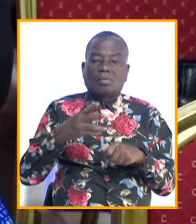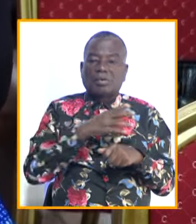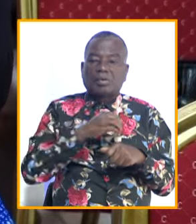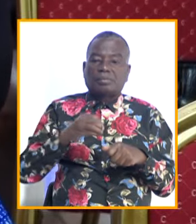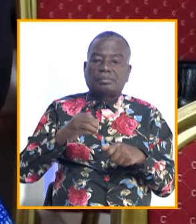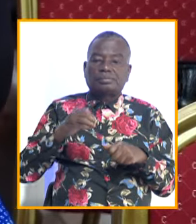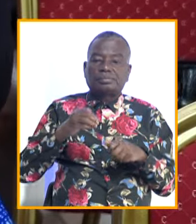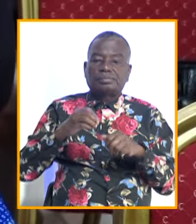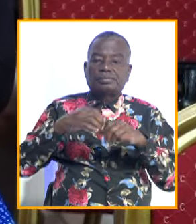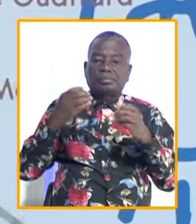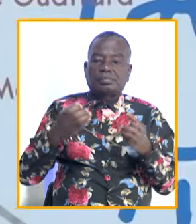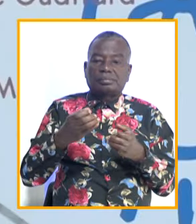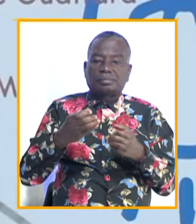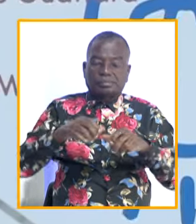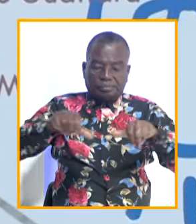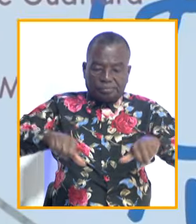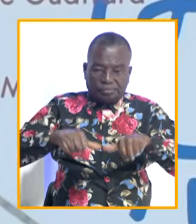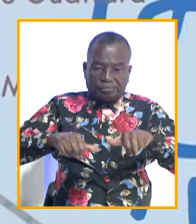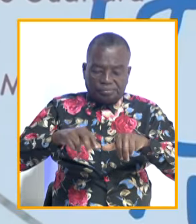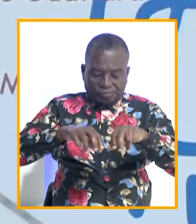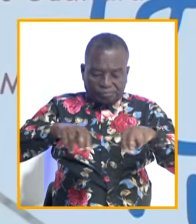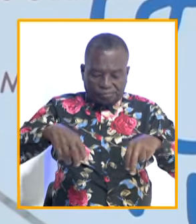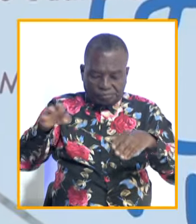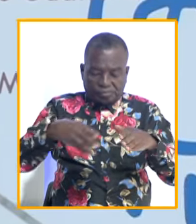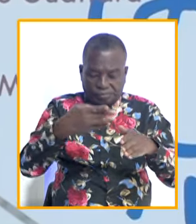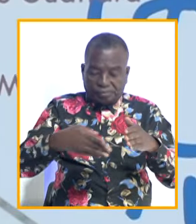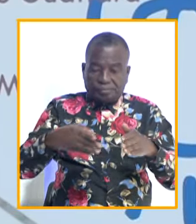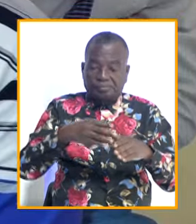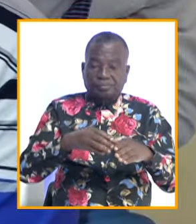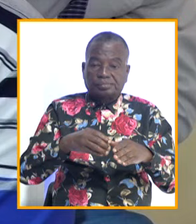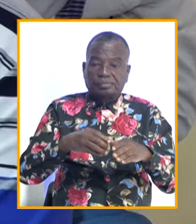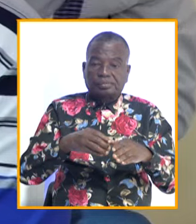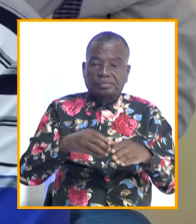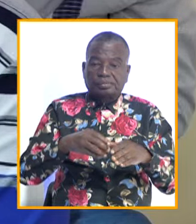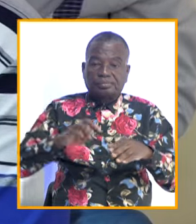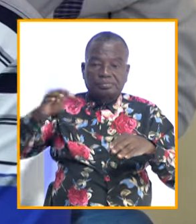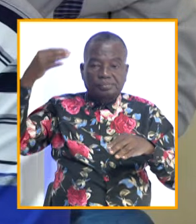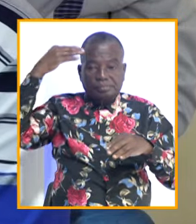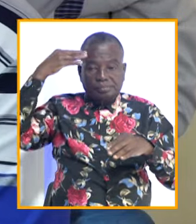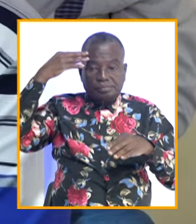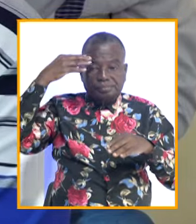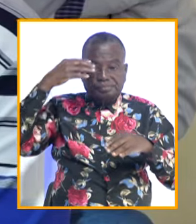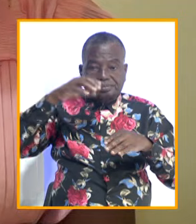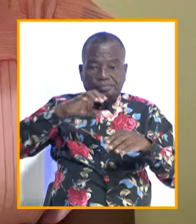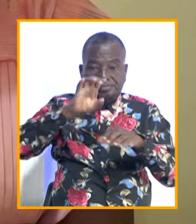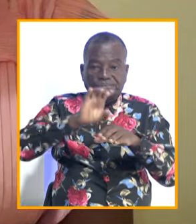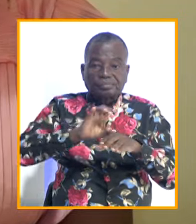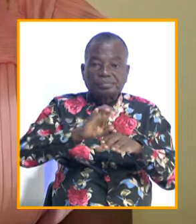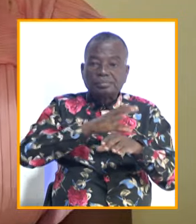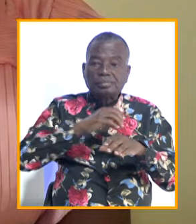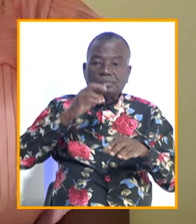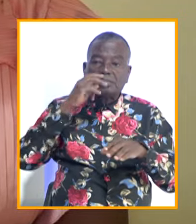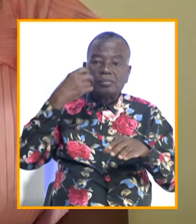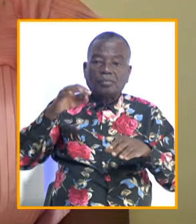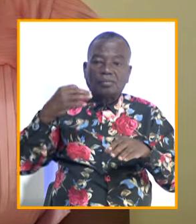auquel l'Académie des sciences, des arts, des cultures d'Afrique et des diasporas africaines, ASCAD, et le ministère de la Culture et de la Francophonie